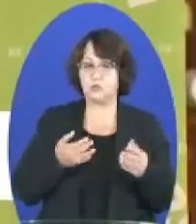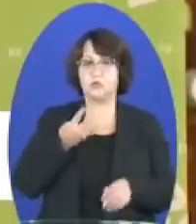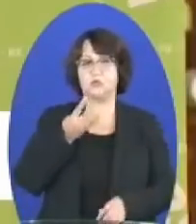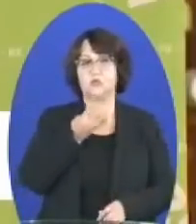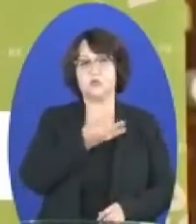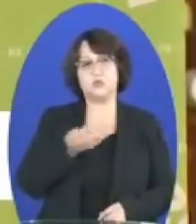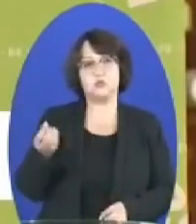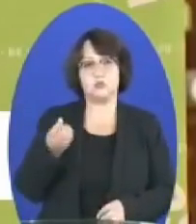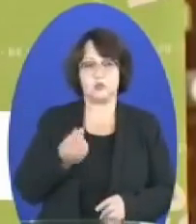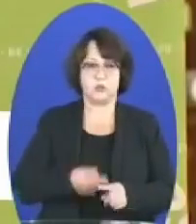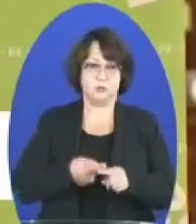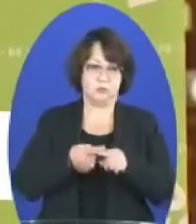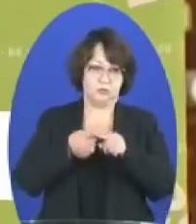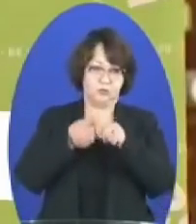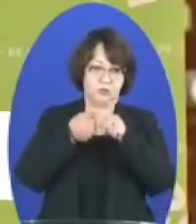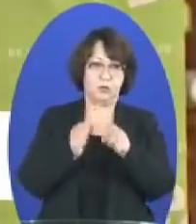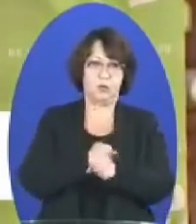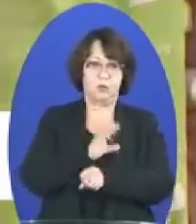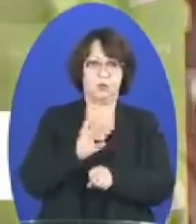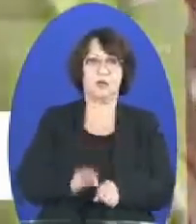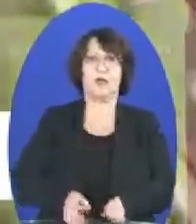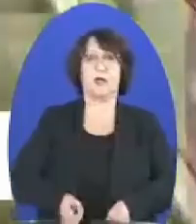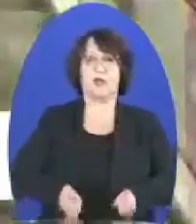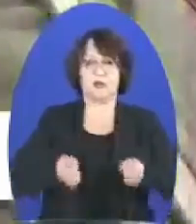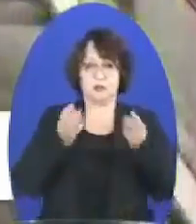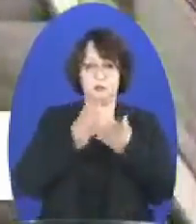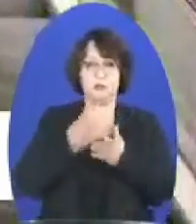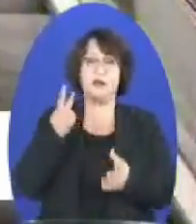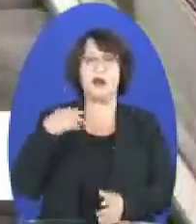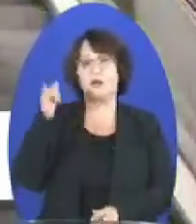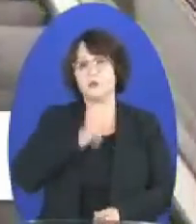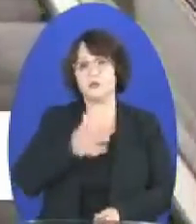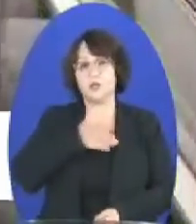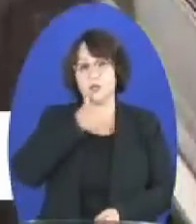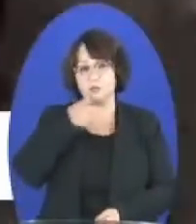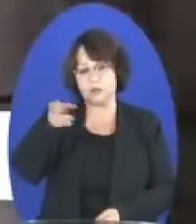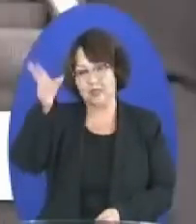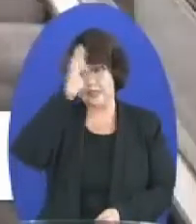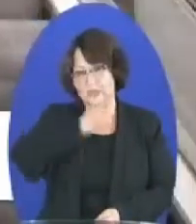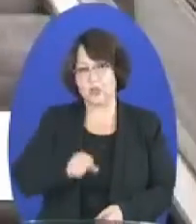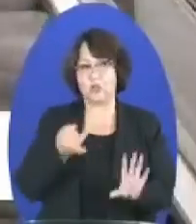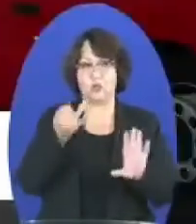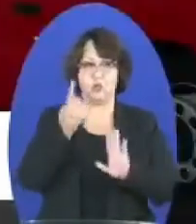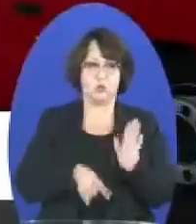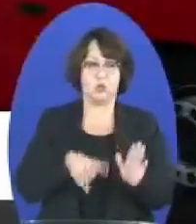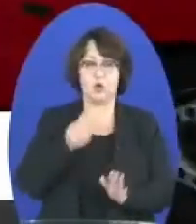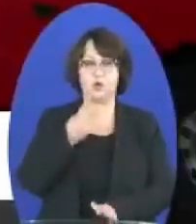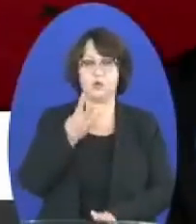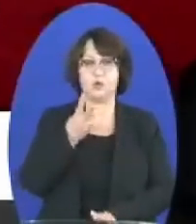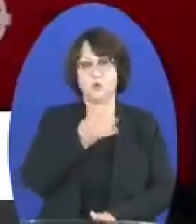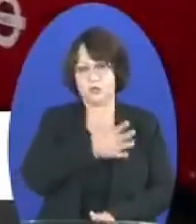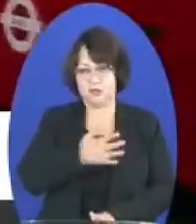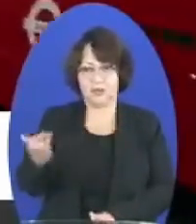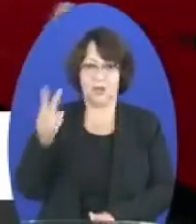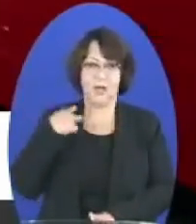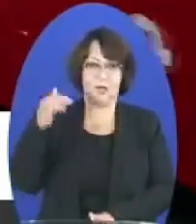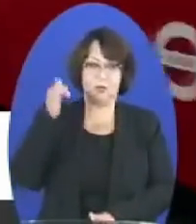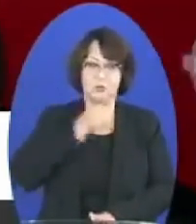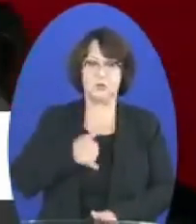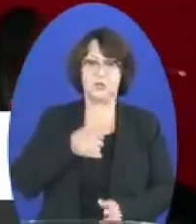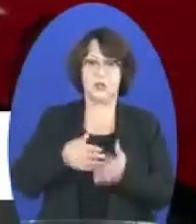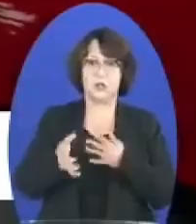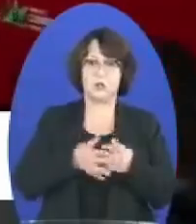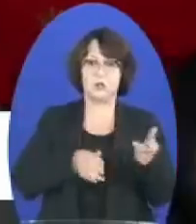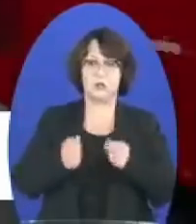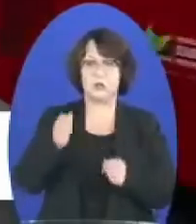400 тохиолдлоор нэмэгдсэн үзүүлэлт болжээ. Мөн Британд эрүүл мэндийн сайд нь 7-р сарын 24-нөөс эхлэн Англид дэлгүүр